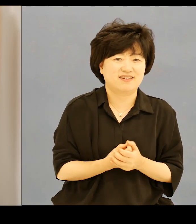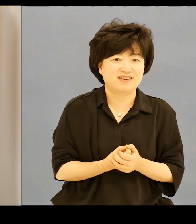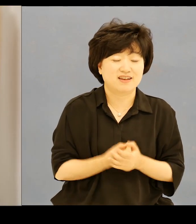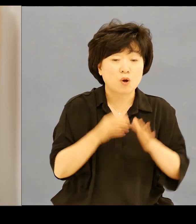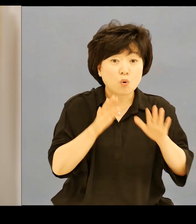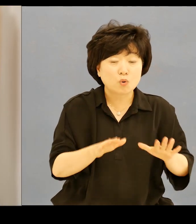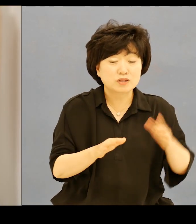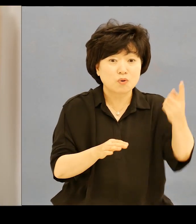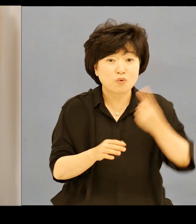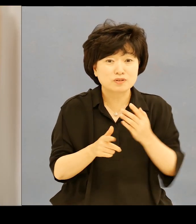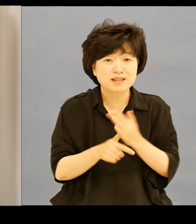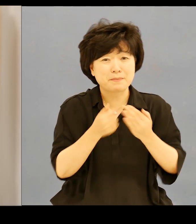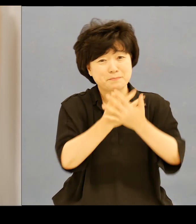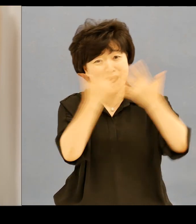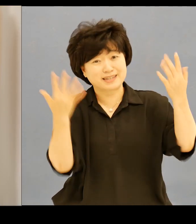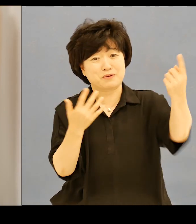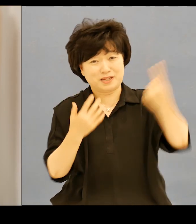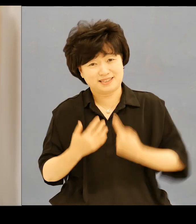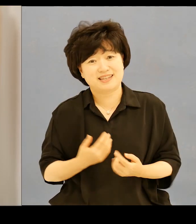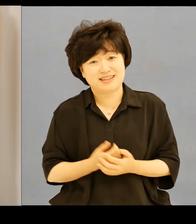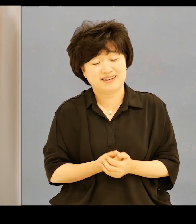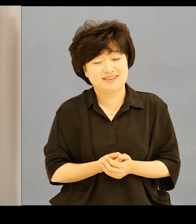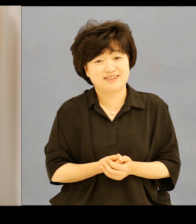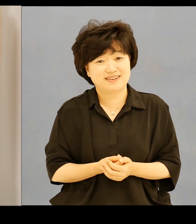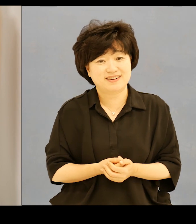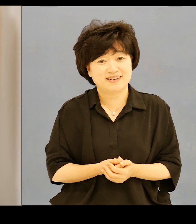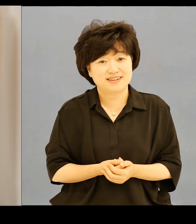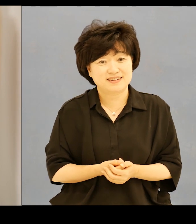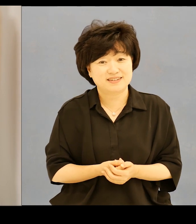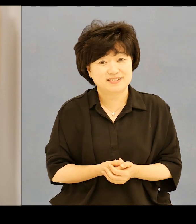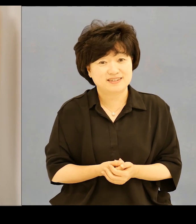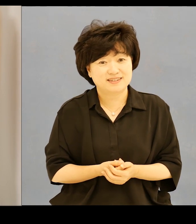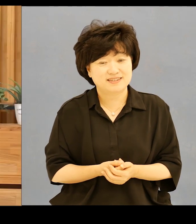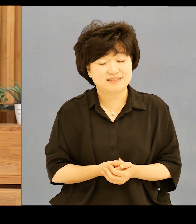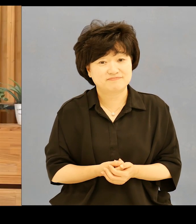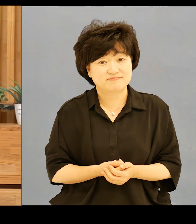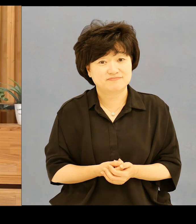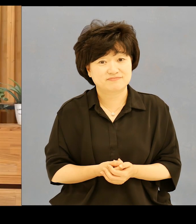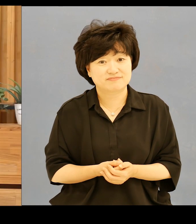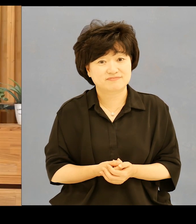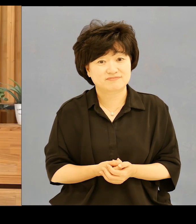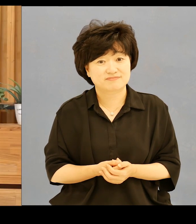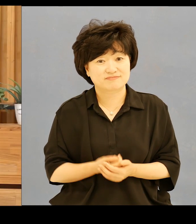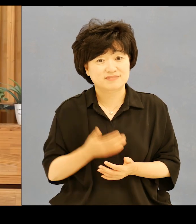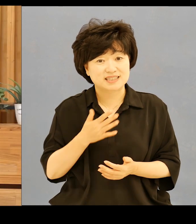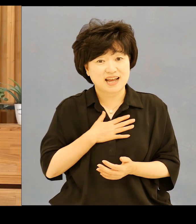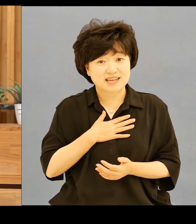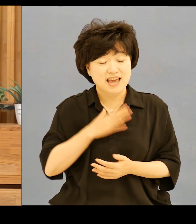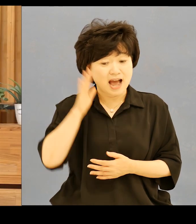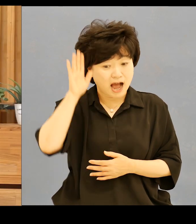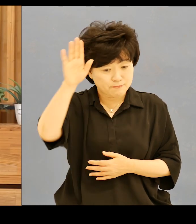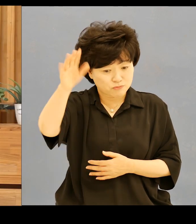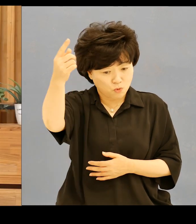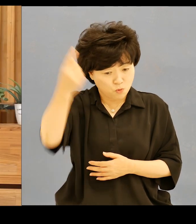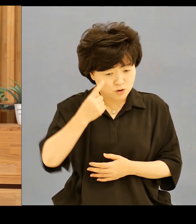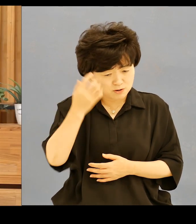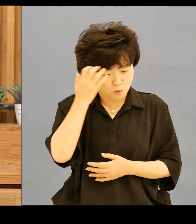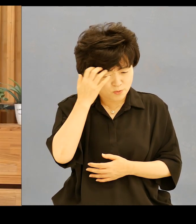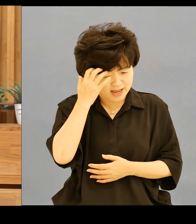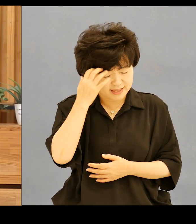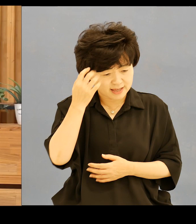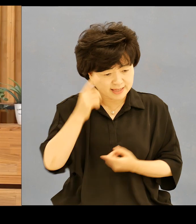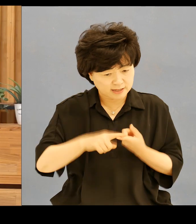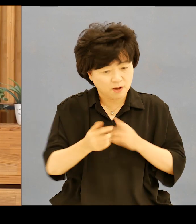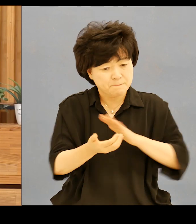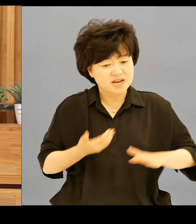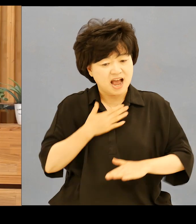네. 오늘 오실 때 너무 밝게 오셨잖아요. 네. 그리고 어떻게 보면 나에게 앞으로 닥칠 고난에